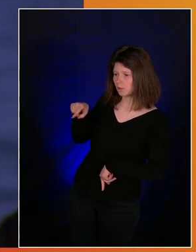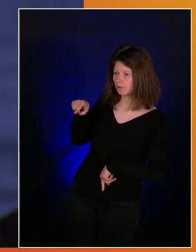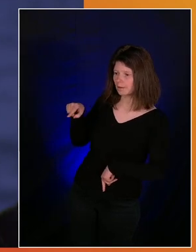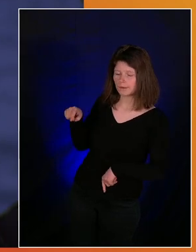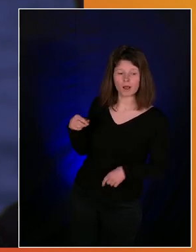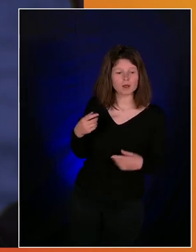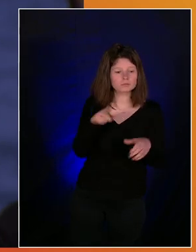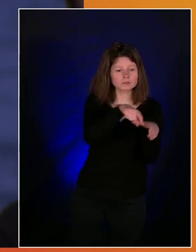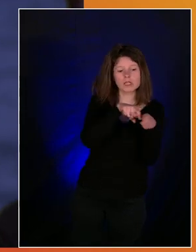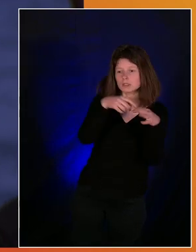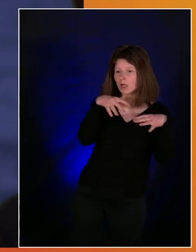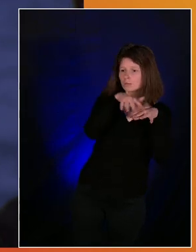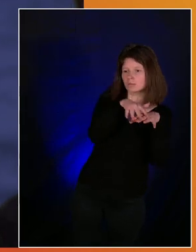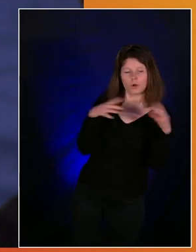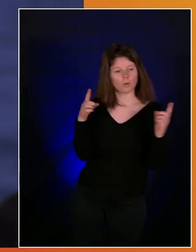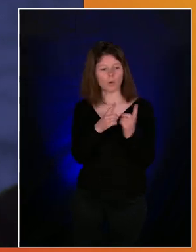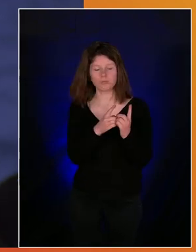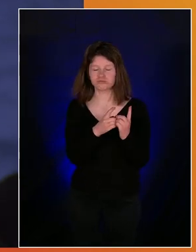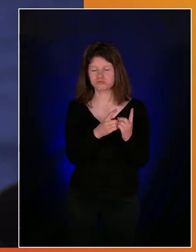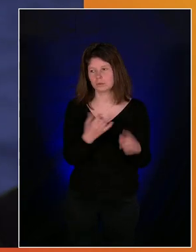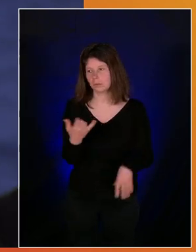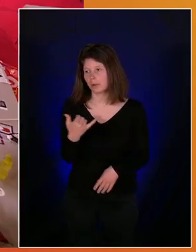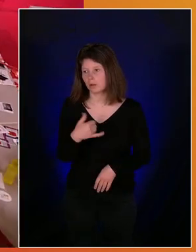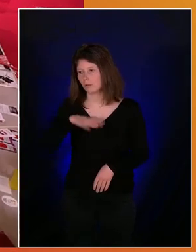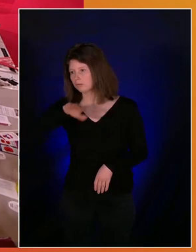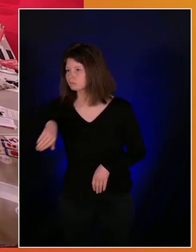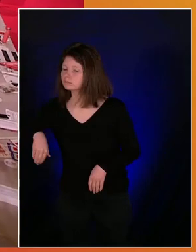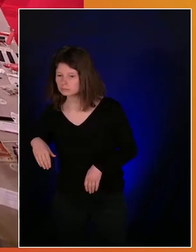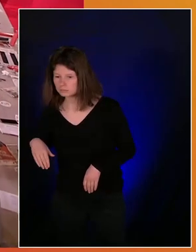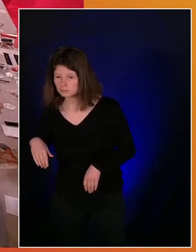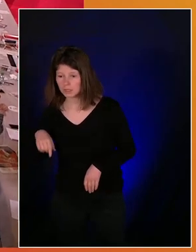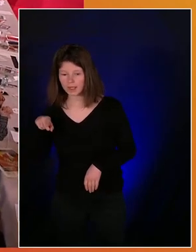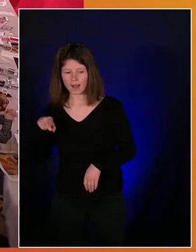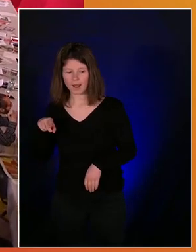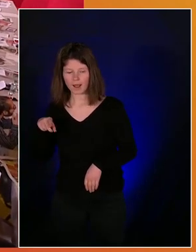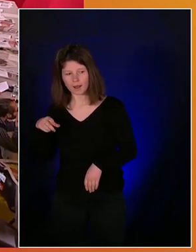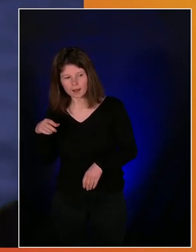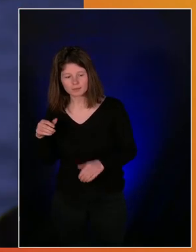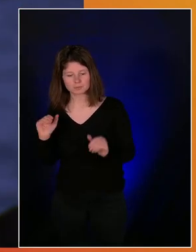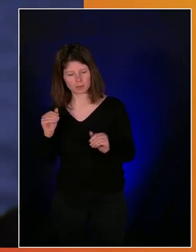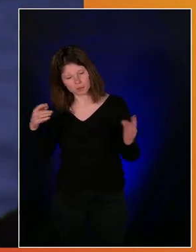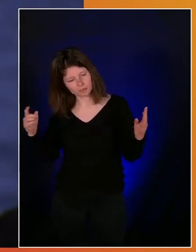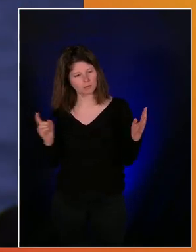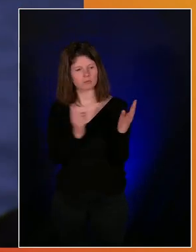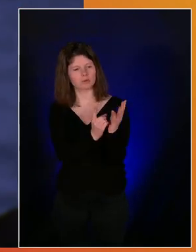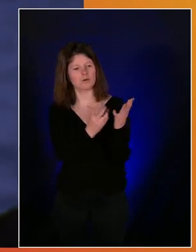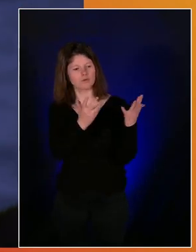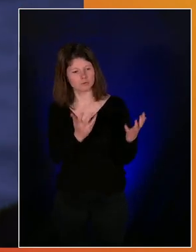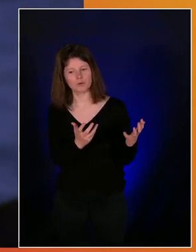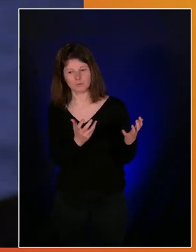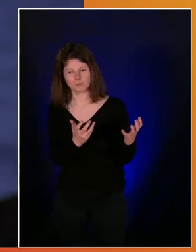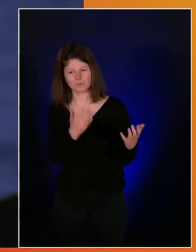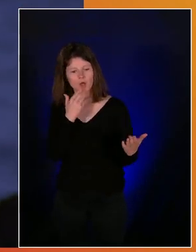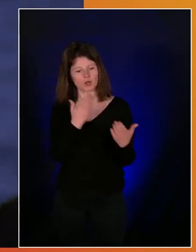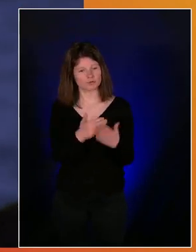chose à faire, ont subitement annoncé qu'ils souhaitaient nous rencontrer. Donc il y a un rendez-vous de l'intersyndicale le 5 avril